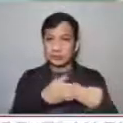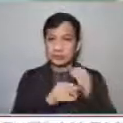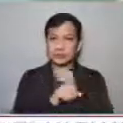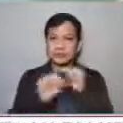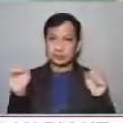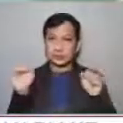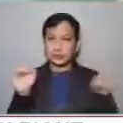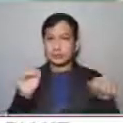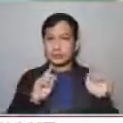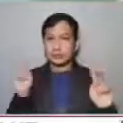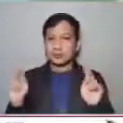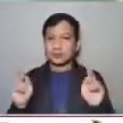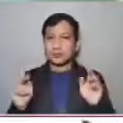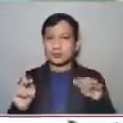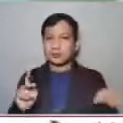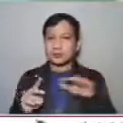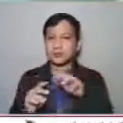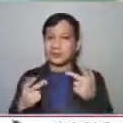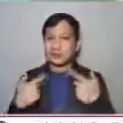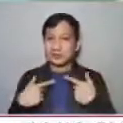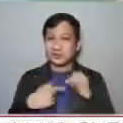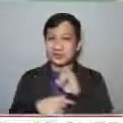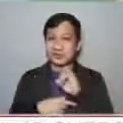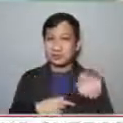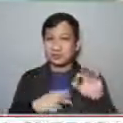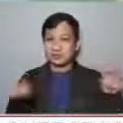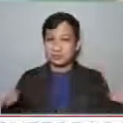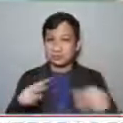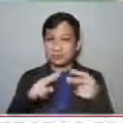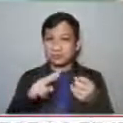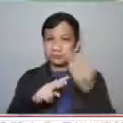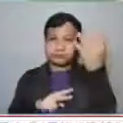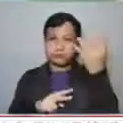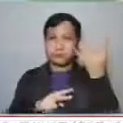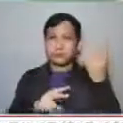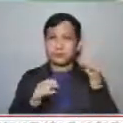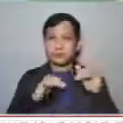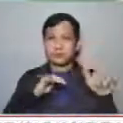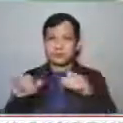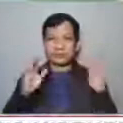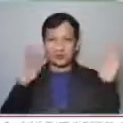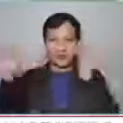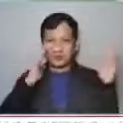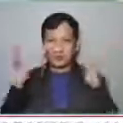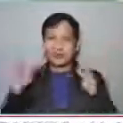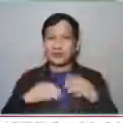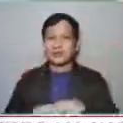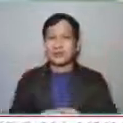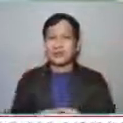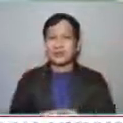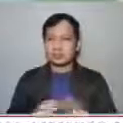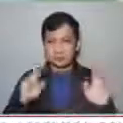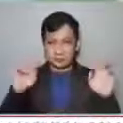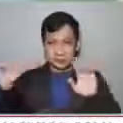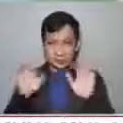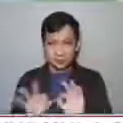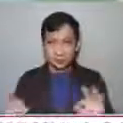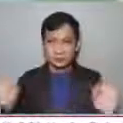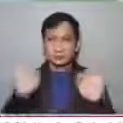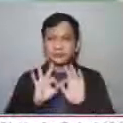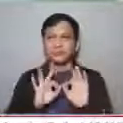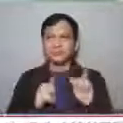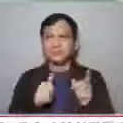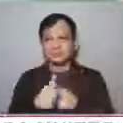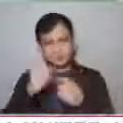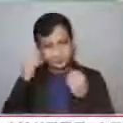ni Presidential Spokesperson Secretary Roque ang bakunahan. Present din mamaya si Vaccine Czar,